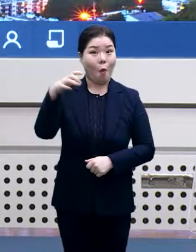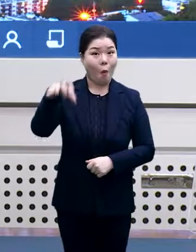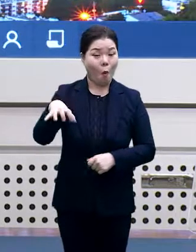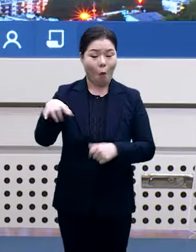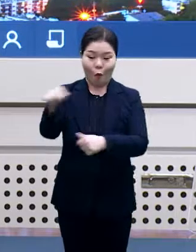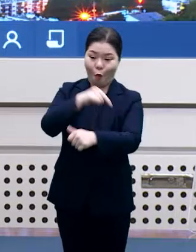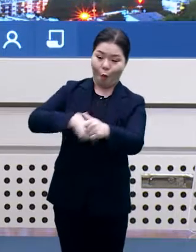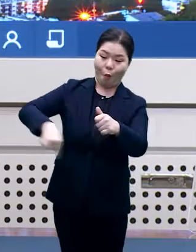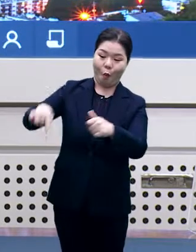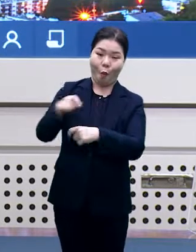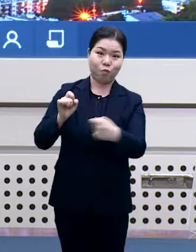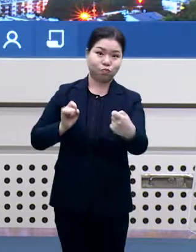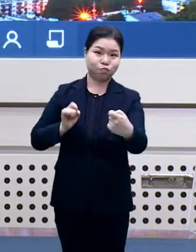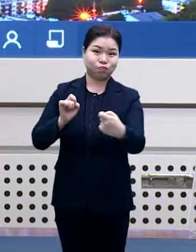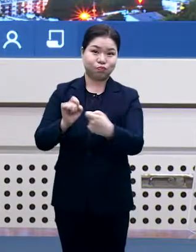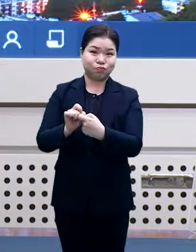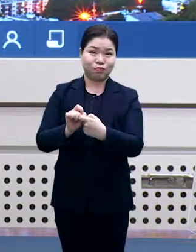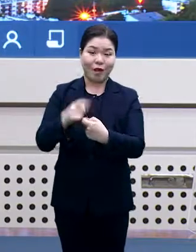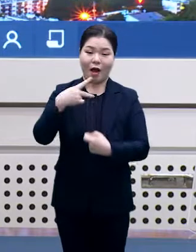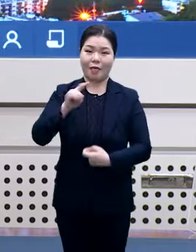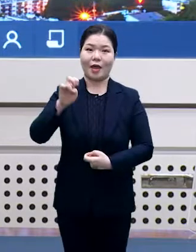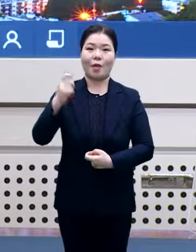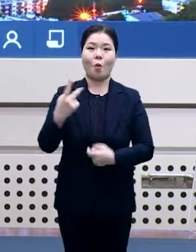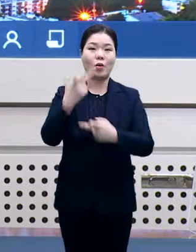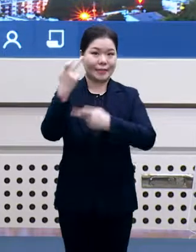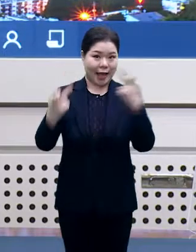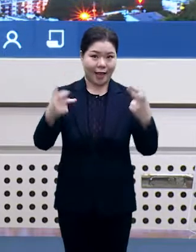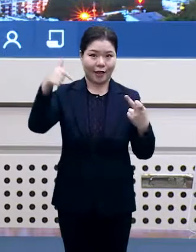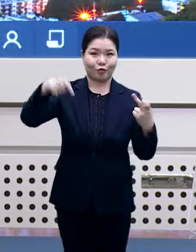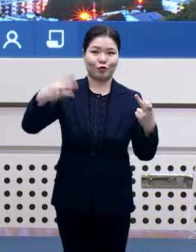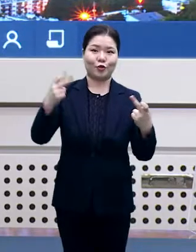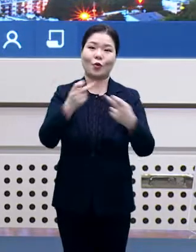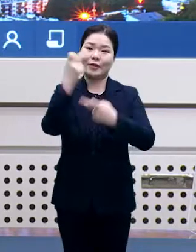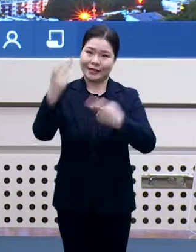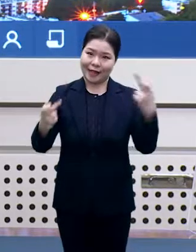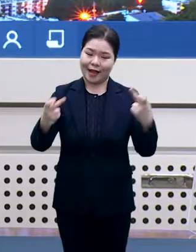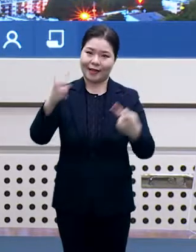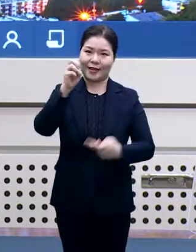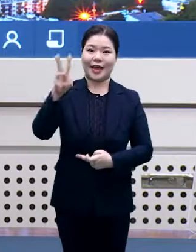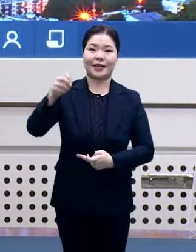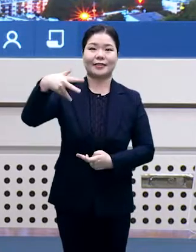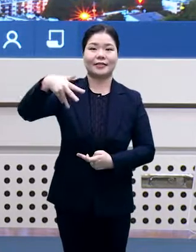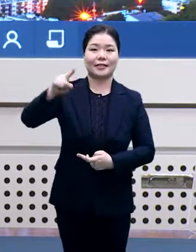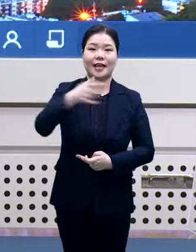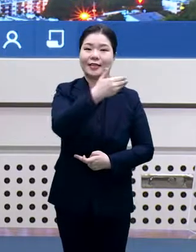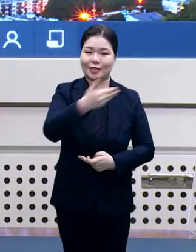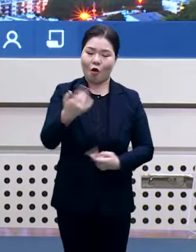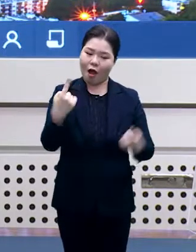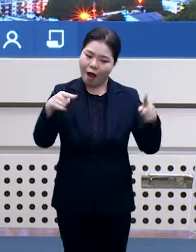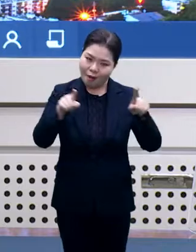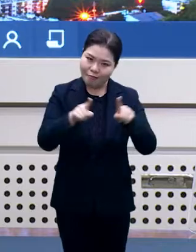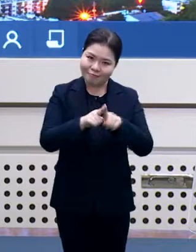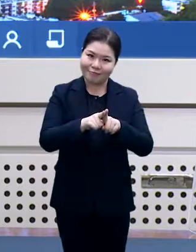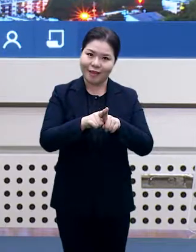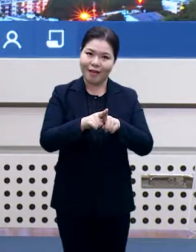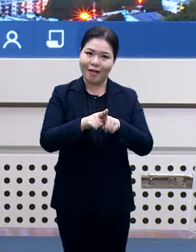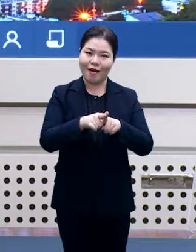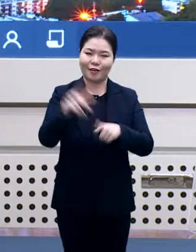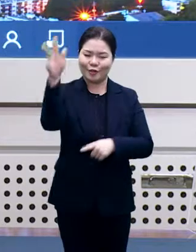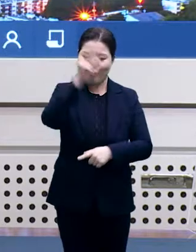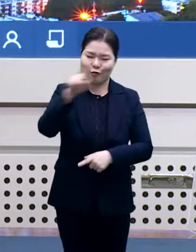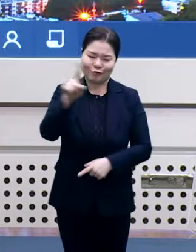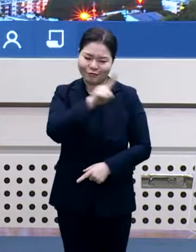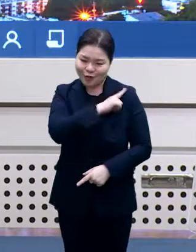개포동 일대가 인근 대모산과 구룡산, 양재천과 어우러지는